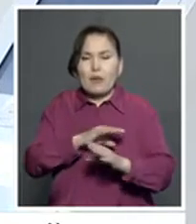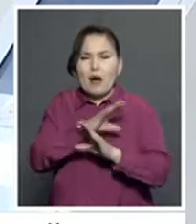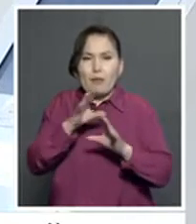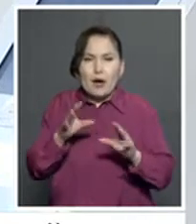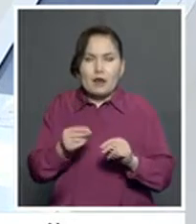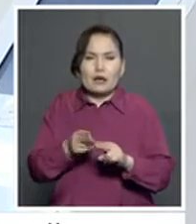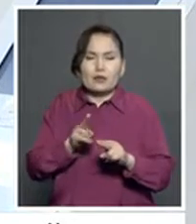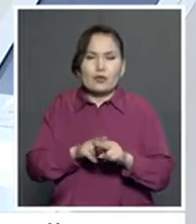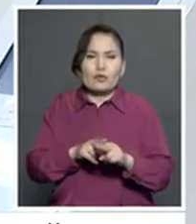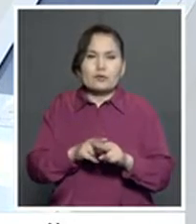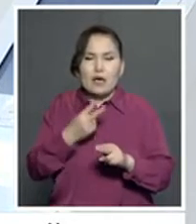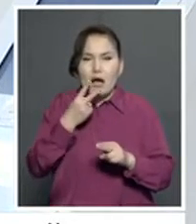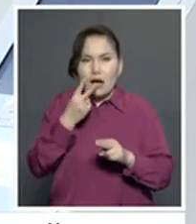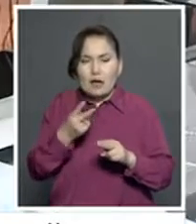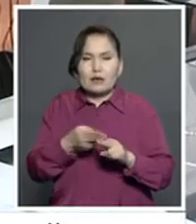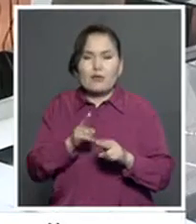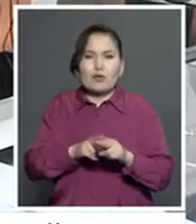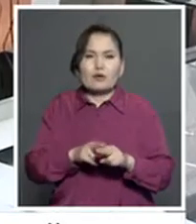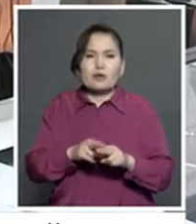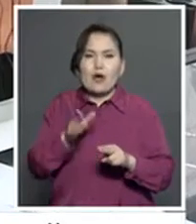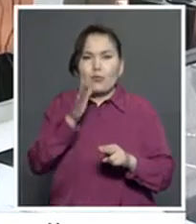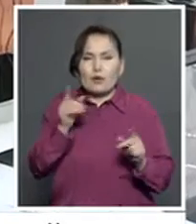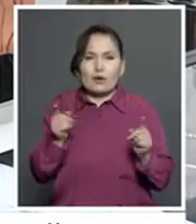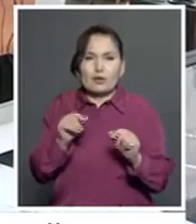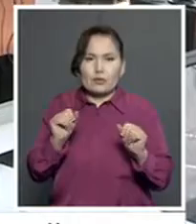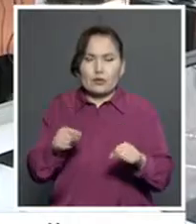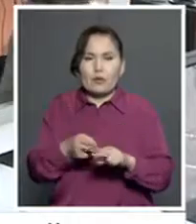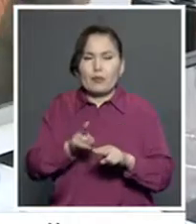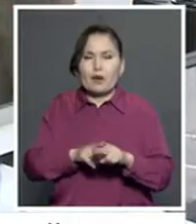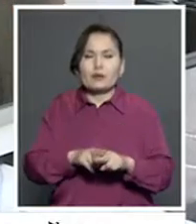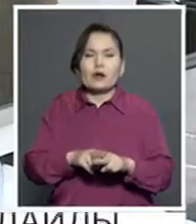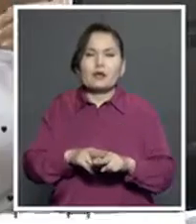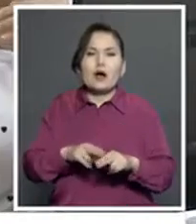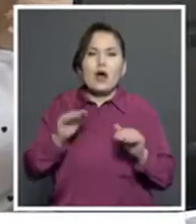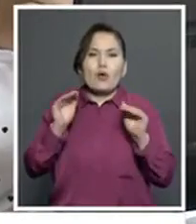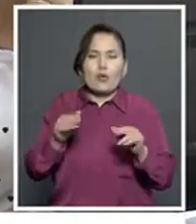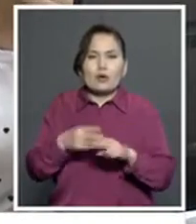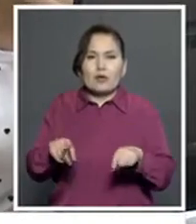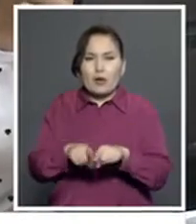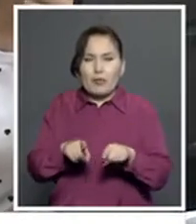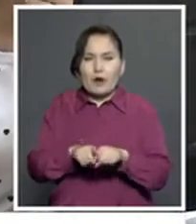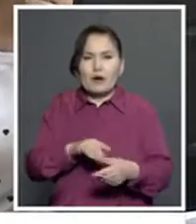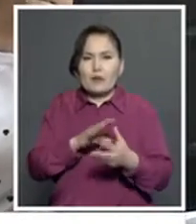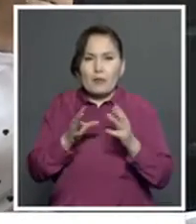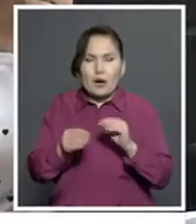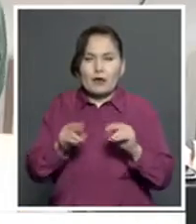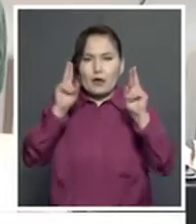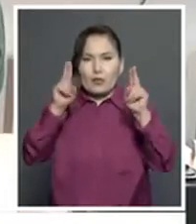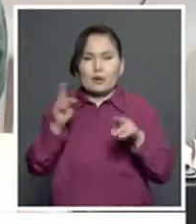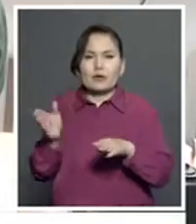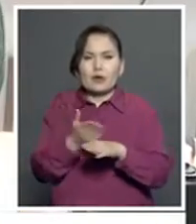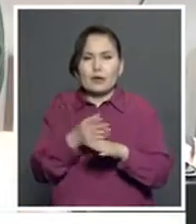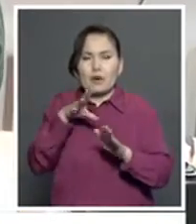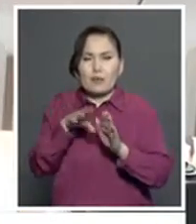мерзімін қысқартуға мүмкіндік алады. Мемлекеттік тапсырыс кезінде колледждердің аккредиттеуге қатысты талаптары алынып тасталды. Енді оның